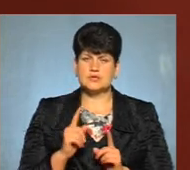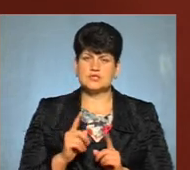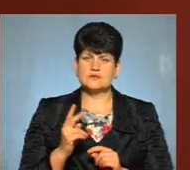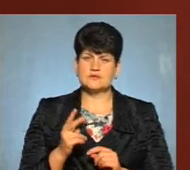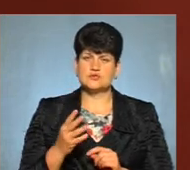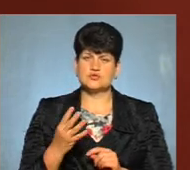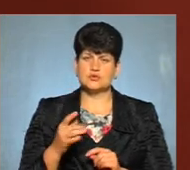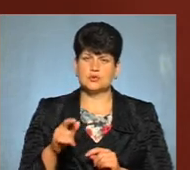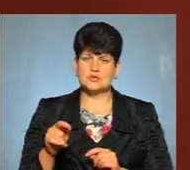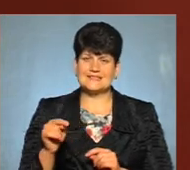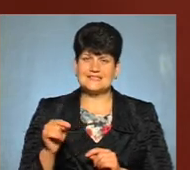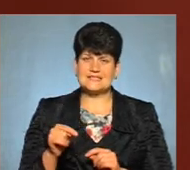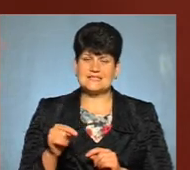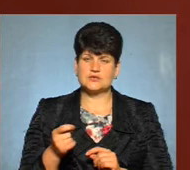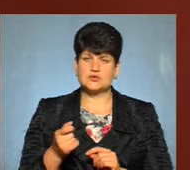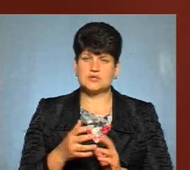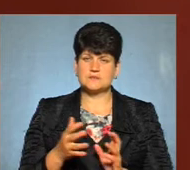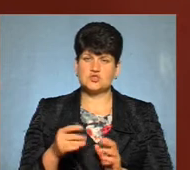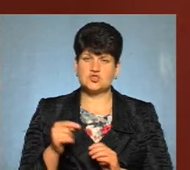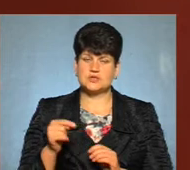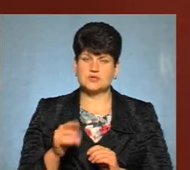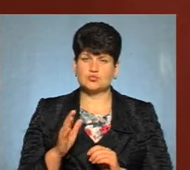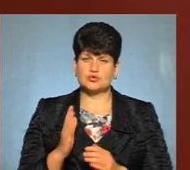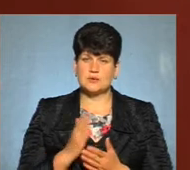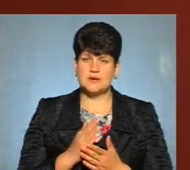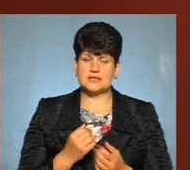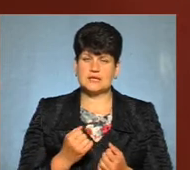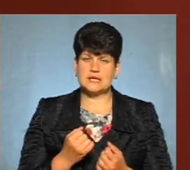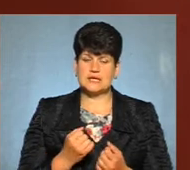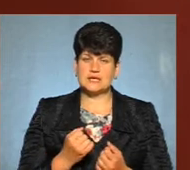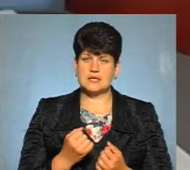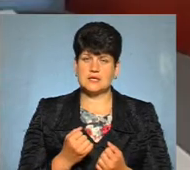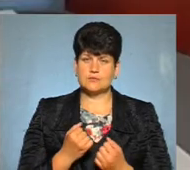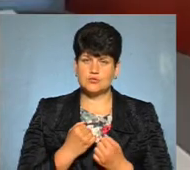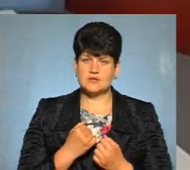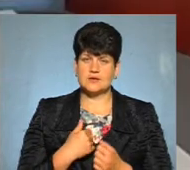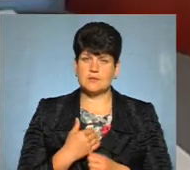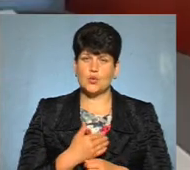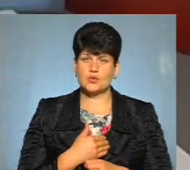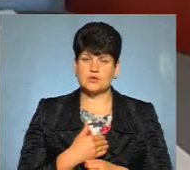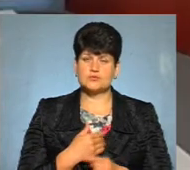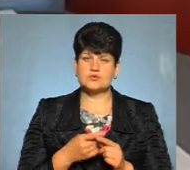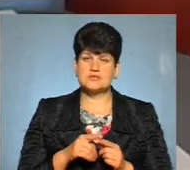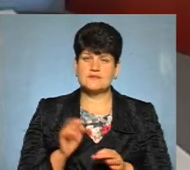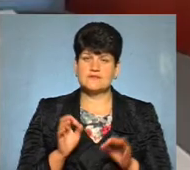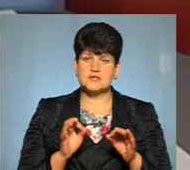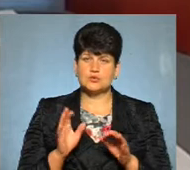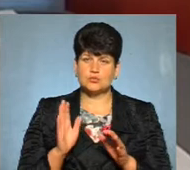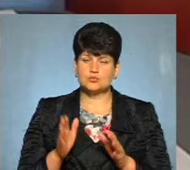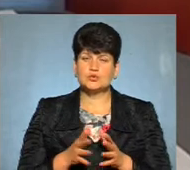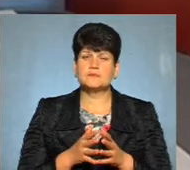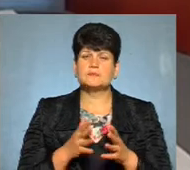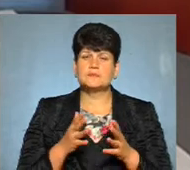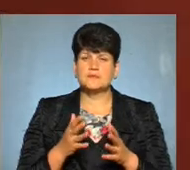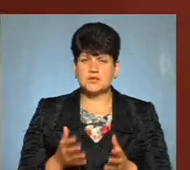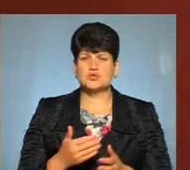людини з тисячі, трохи більше тисячі, буде мати імунітет? Я як епідеміолог, я би хотів, щоб цей відсоток був набагато